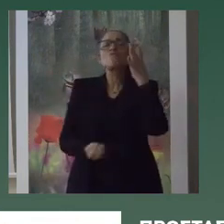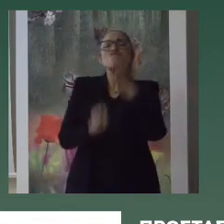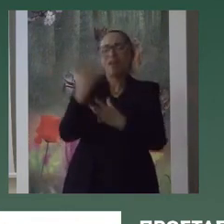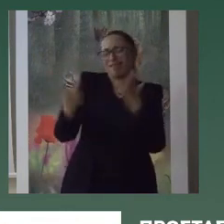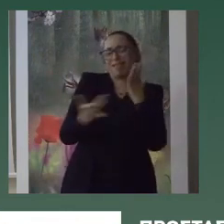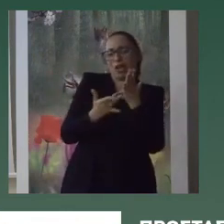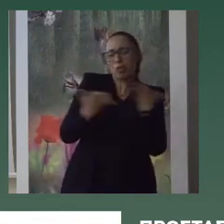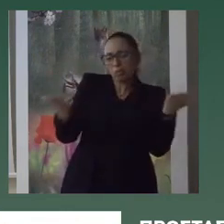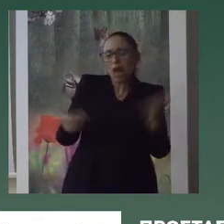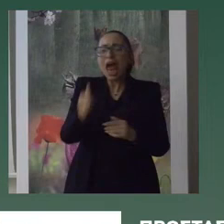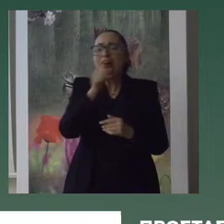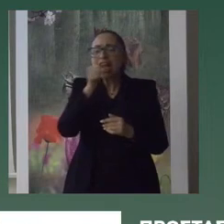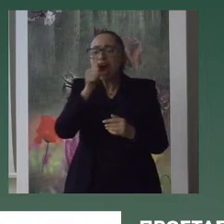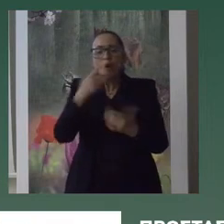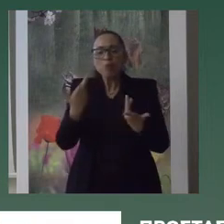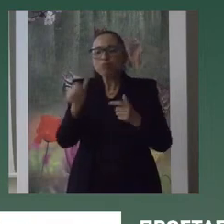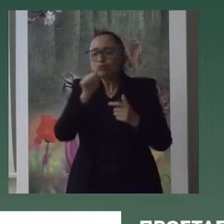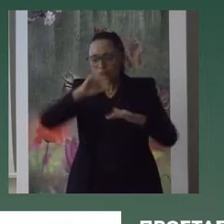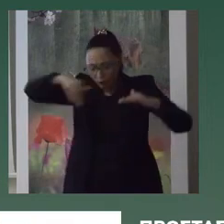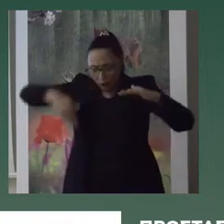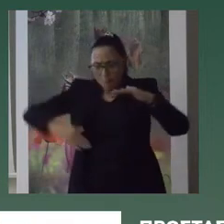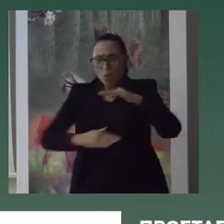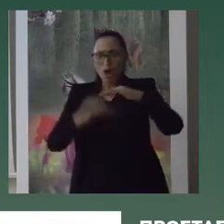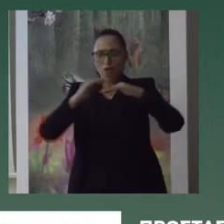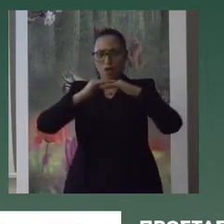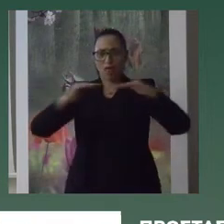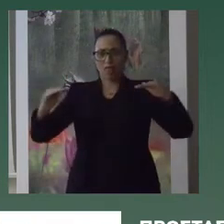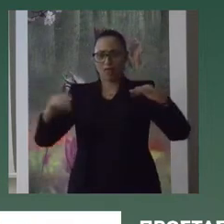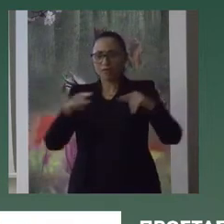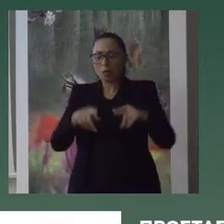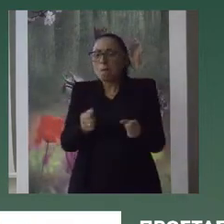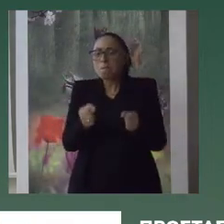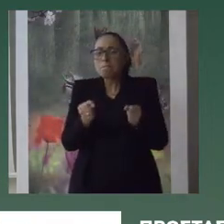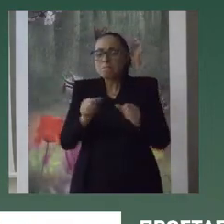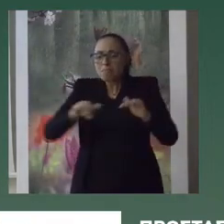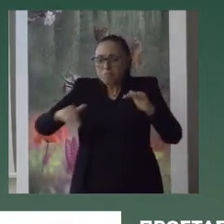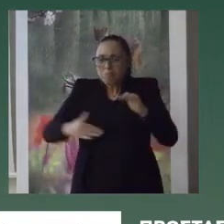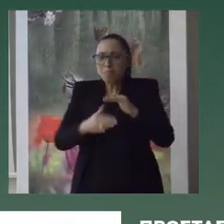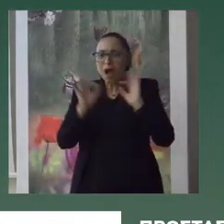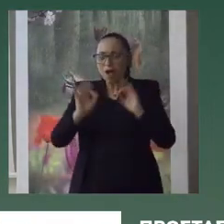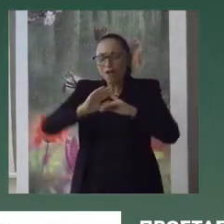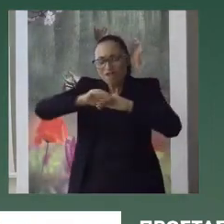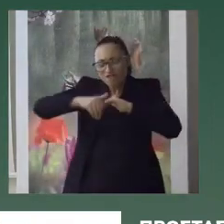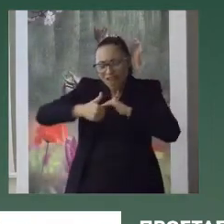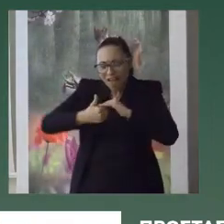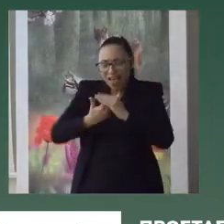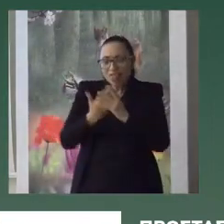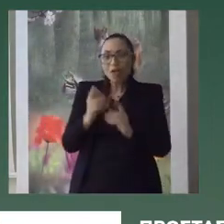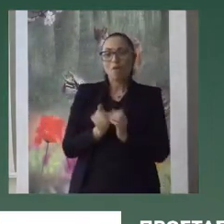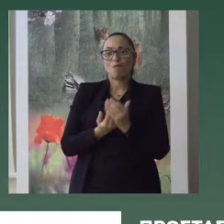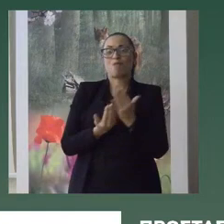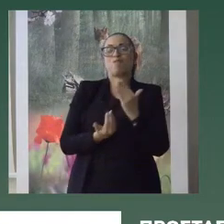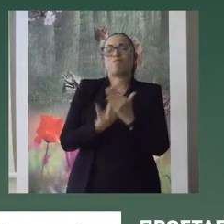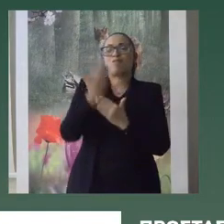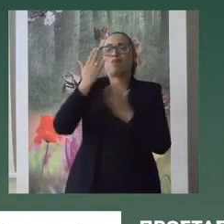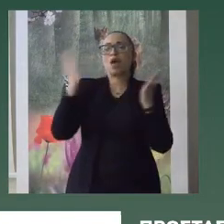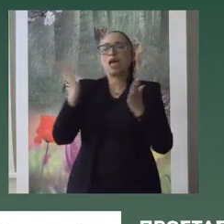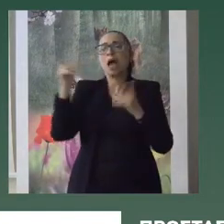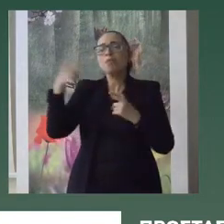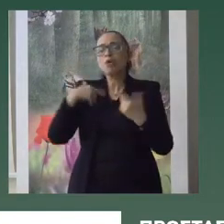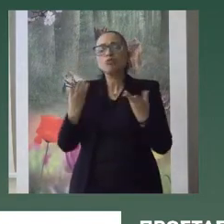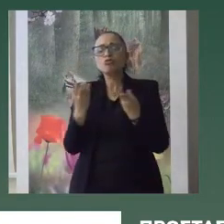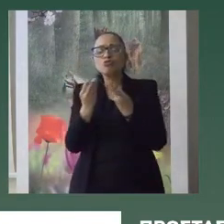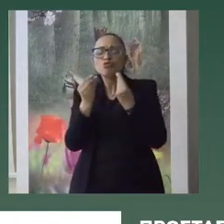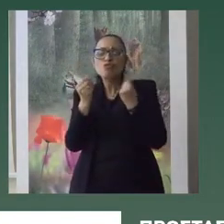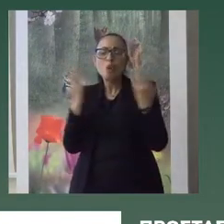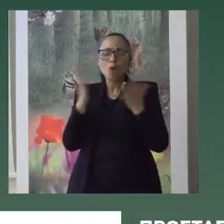τεχνολογικά μέσα, το νερό στο έδαφος από κάτω, στο υπέδαφος, εψύχητο κατά τη διάρκεια της νύχτας. Το πρωί το ανέβαζαν με κάποιο μηχανικό